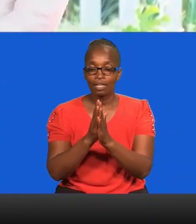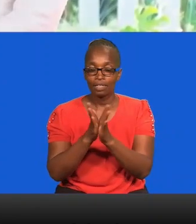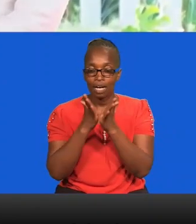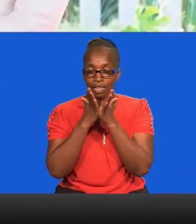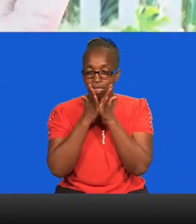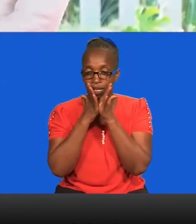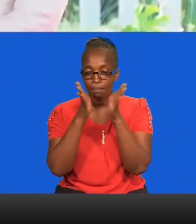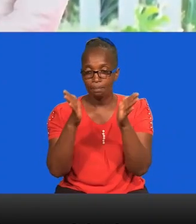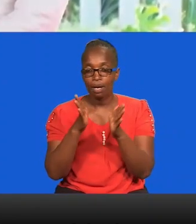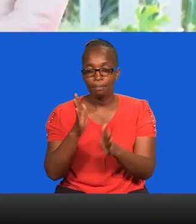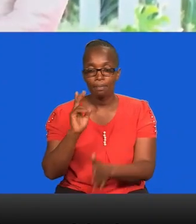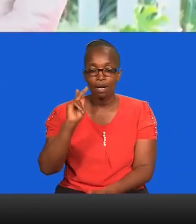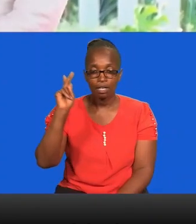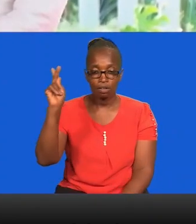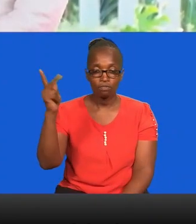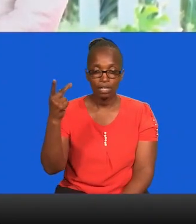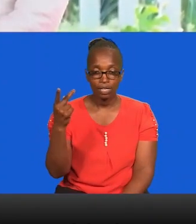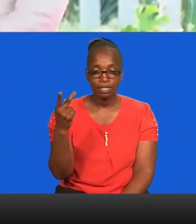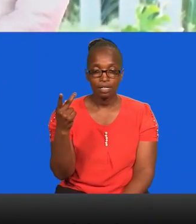and the Republic of Kenya